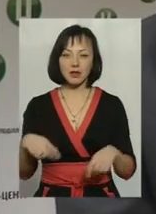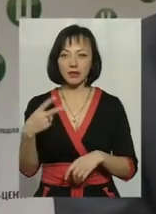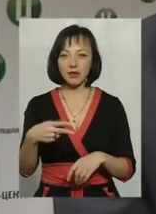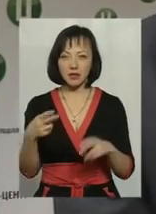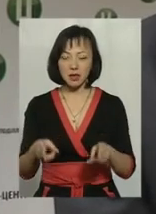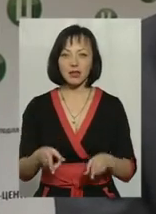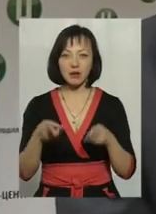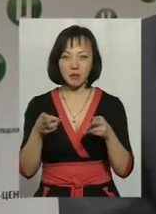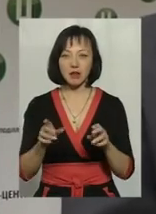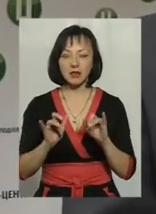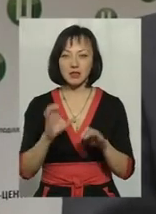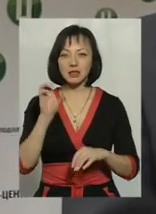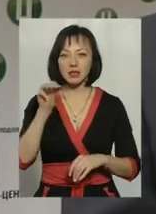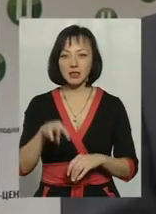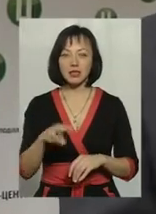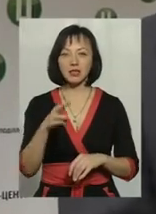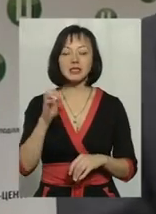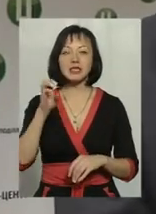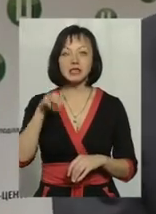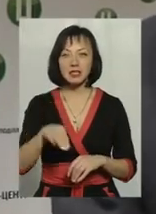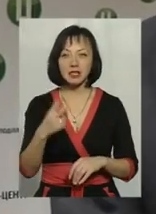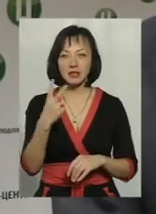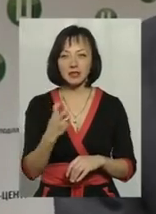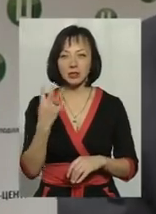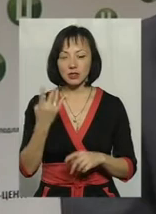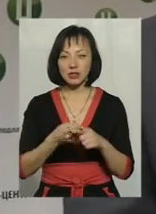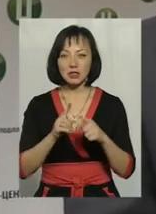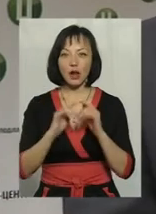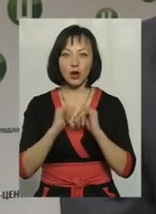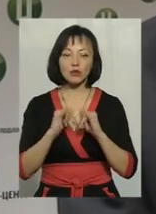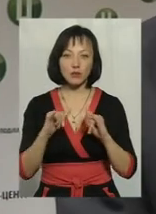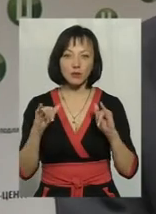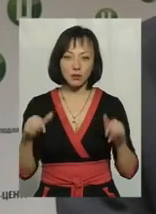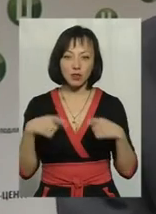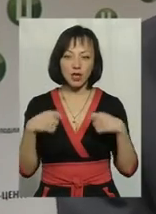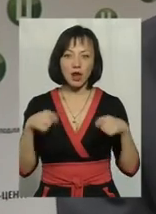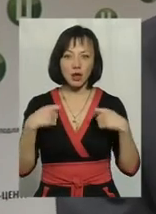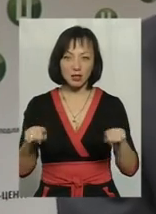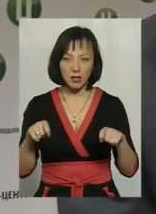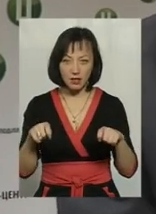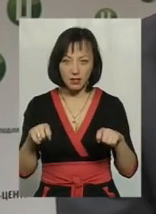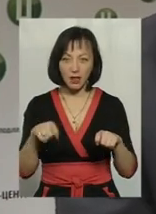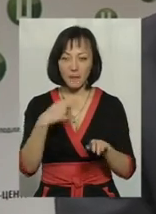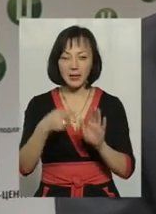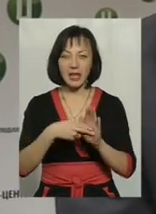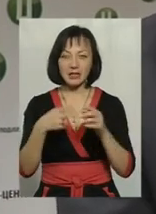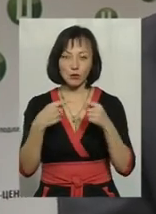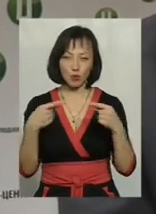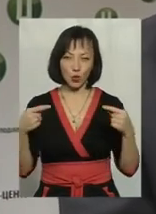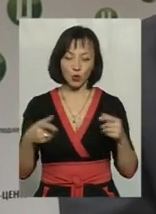кримінальних проваджень. За статтею 204 – це розповсюдження, реалізація підакцизної